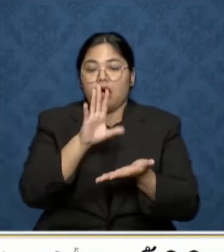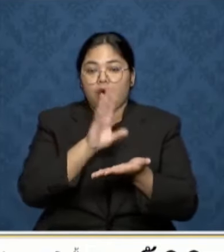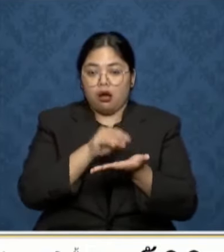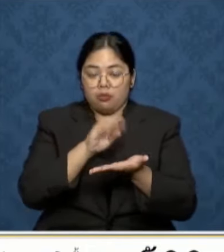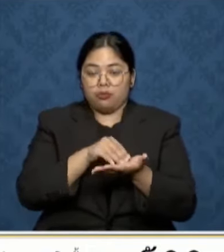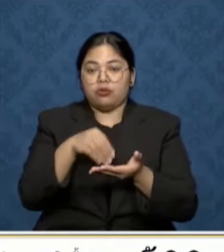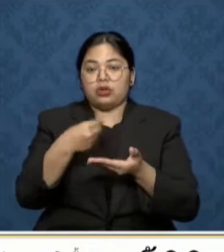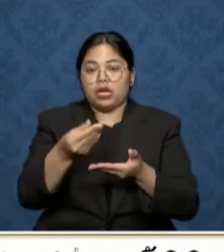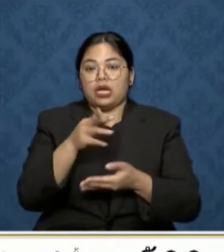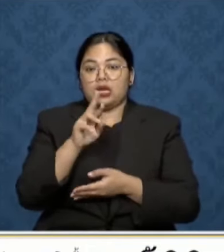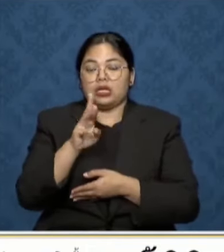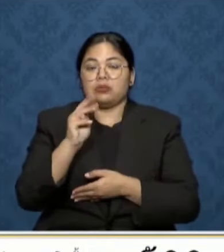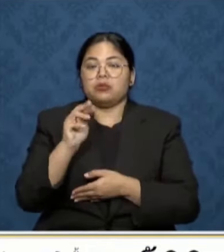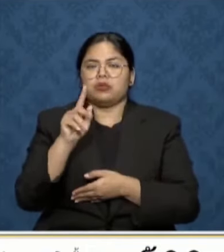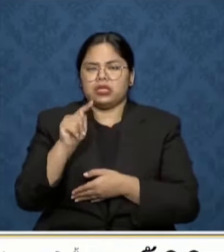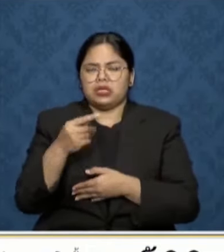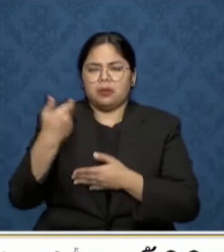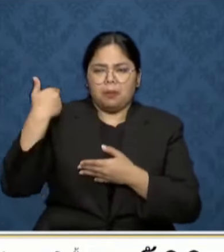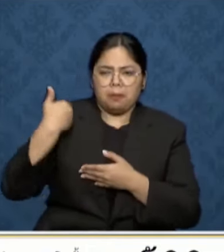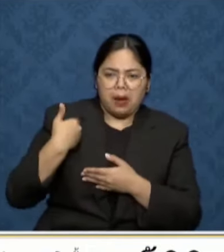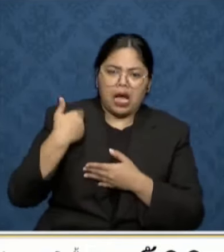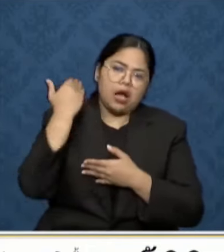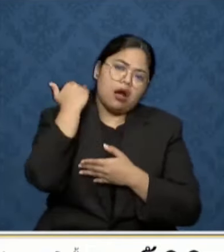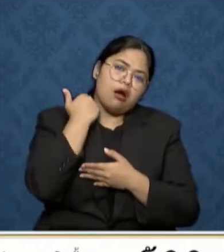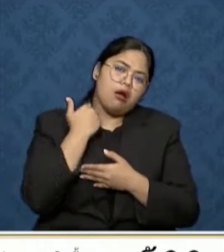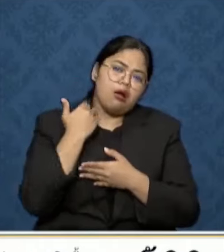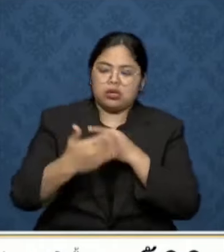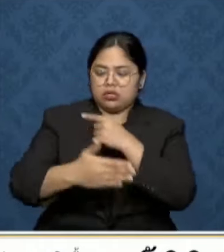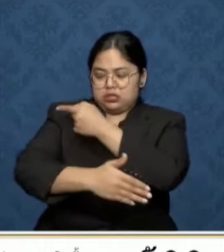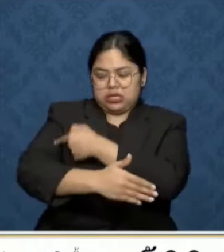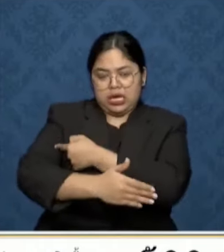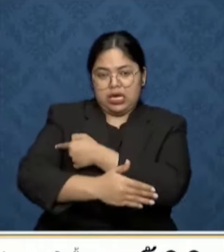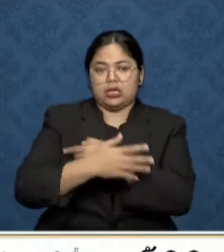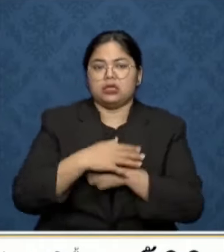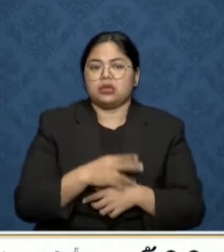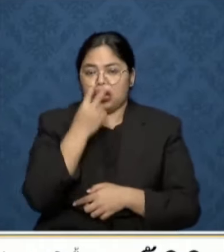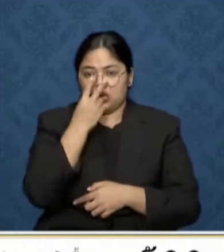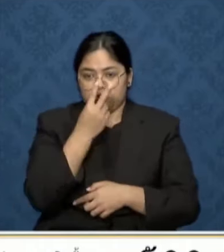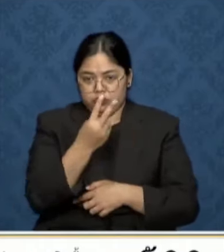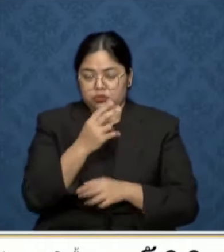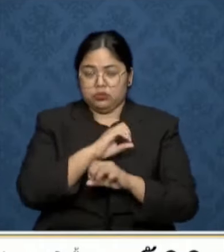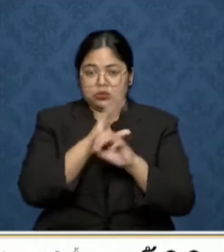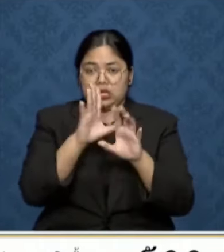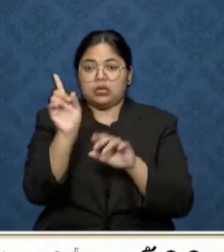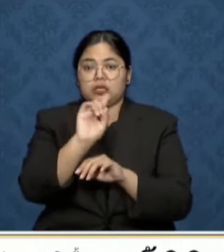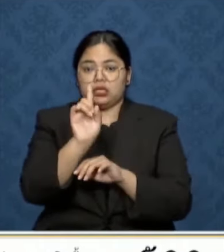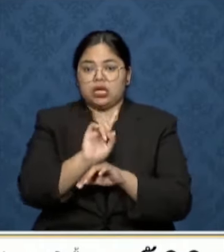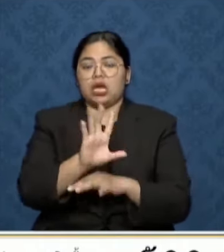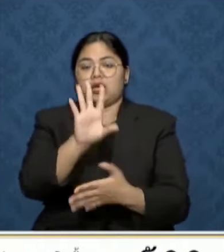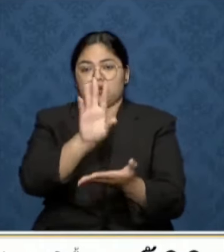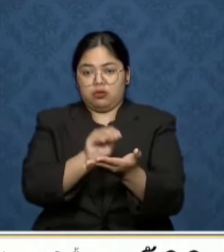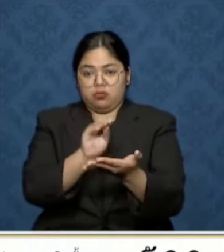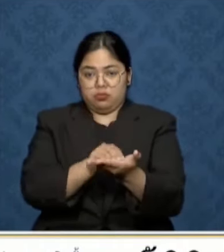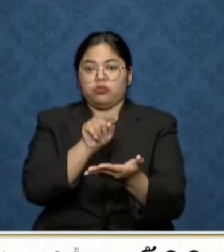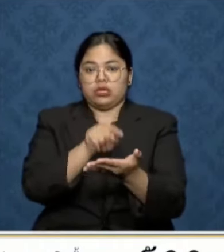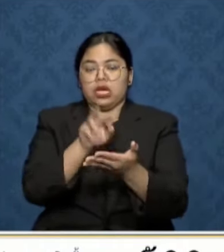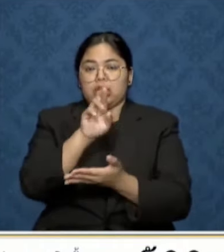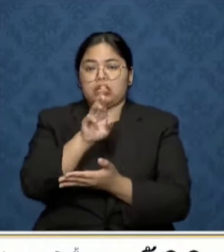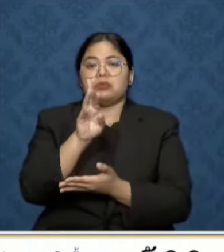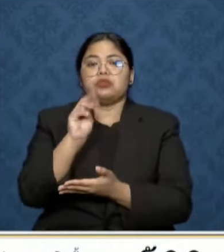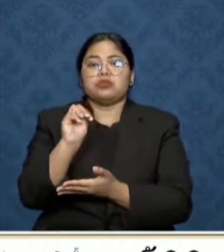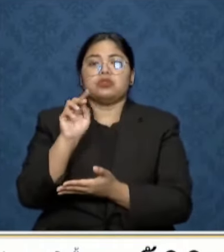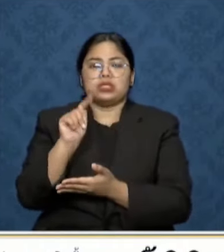าน่าจะพาแคอย่เดีว ไมคอก็แขนเวล่ะกำลชี้ว เพร...เพื่ทบิ REALLY จะได้นำข้อมติี้ ไป